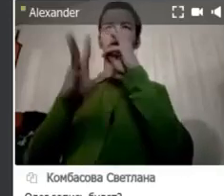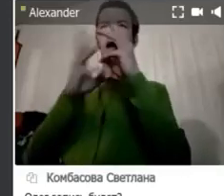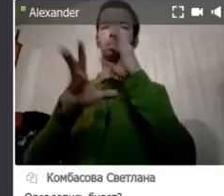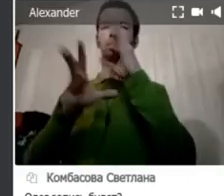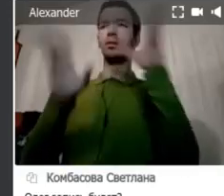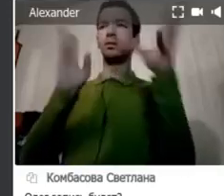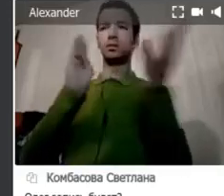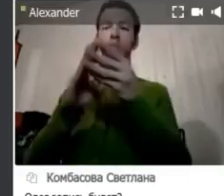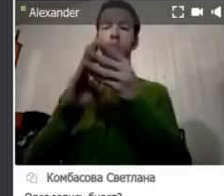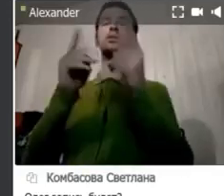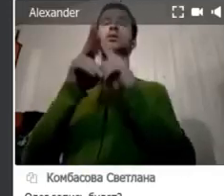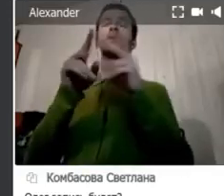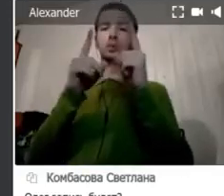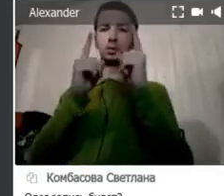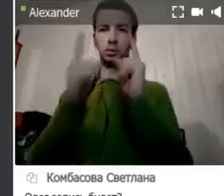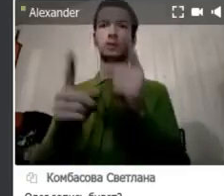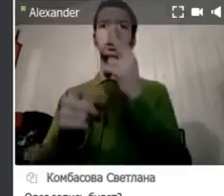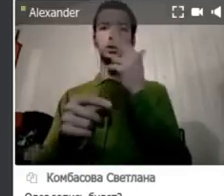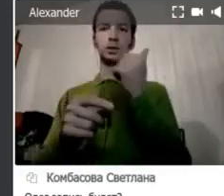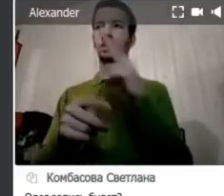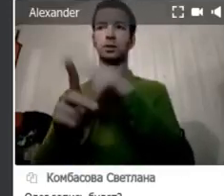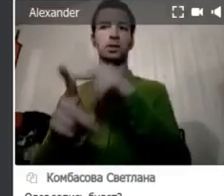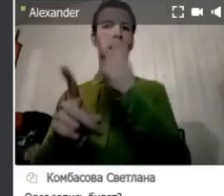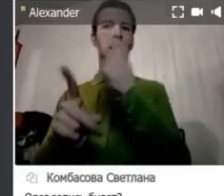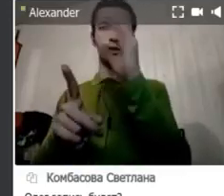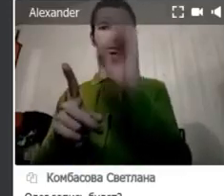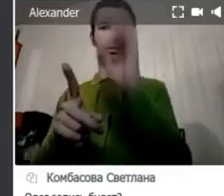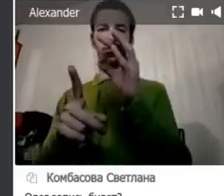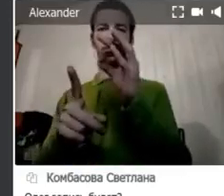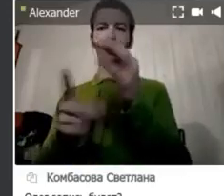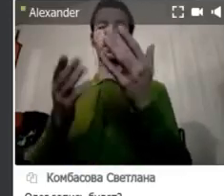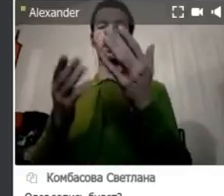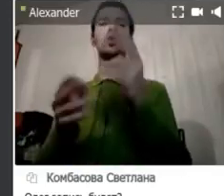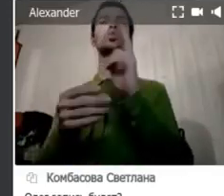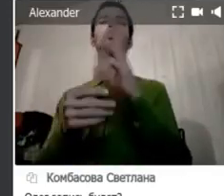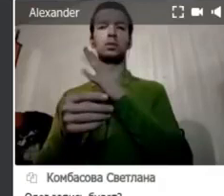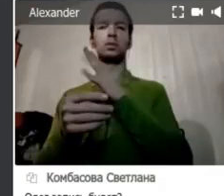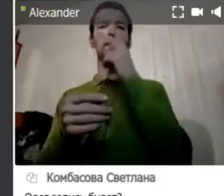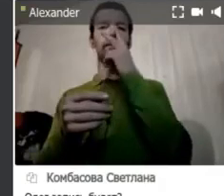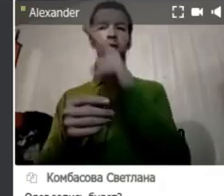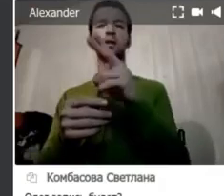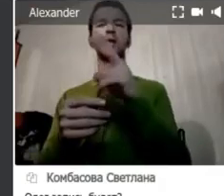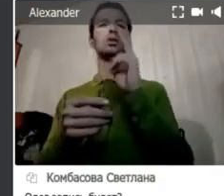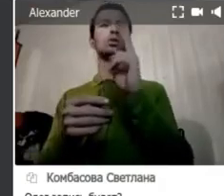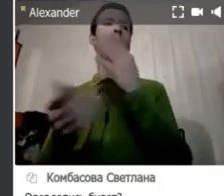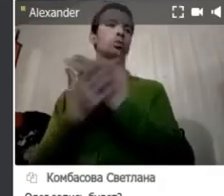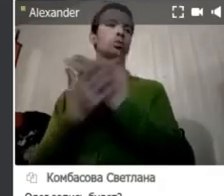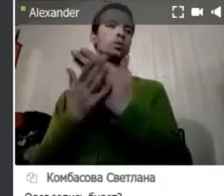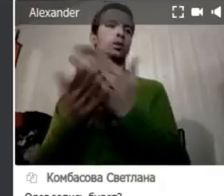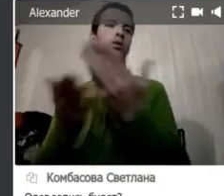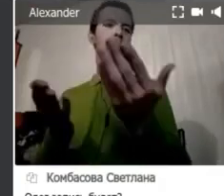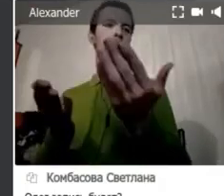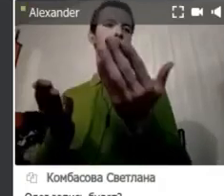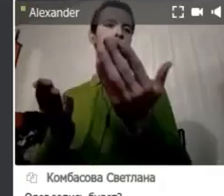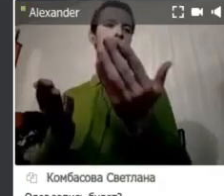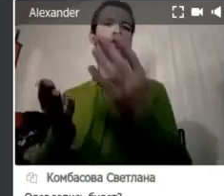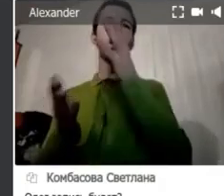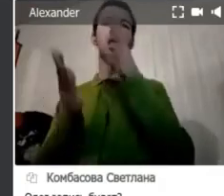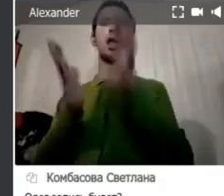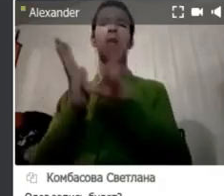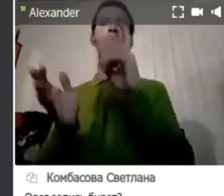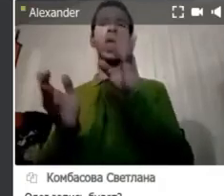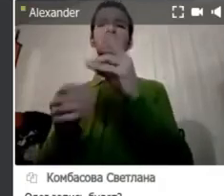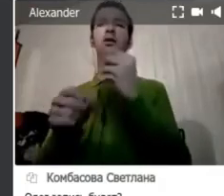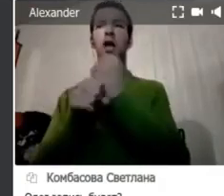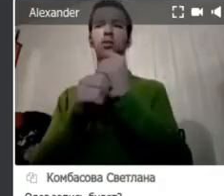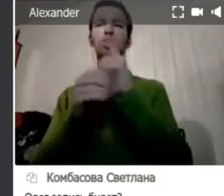богатого сварщика, там, богатого токаря, богатого учителя? Ну, нет таких фактов, нет таких доказательств.